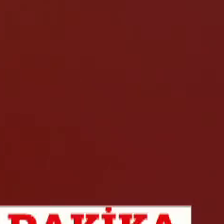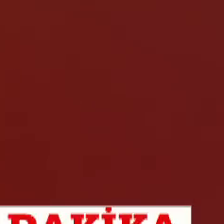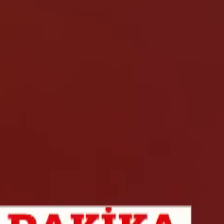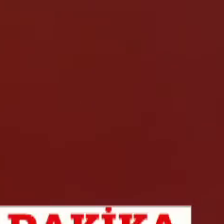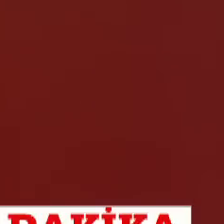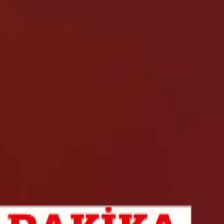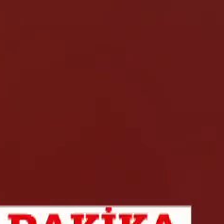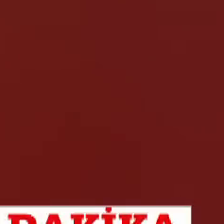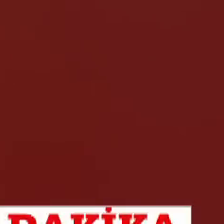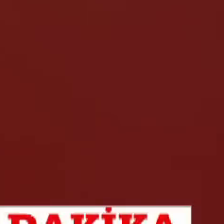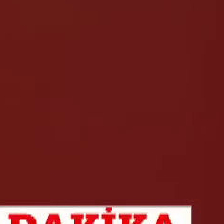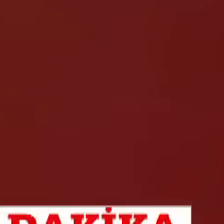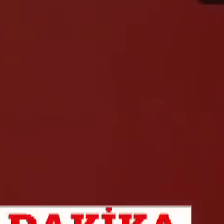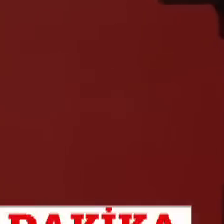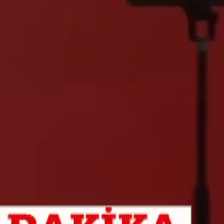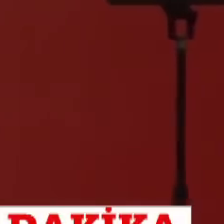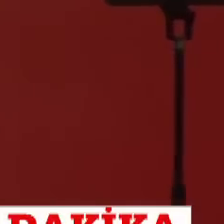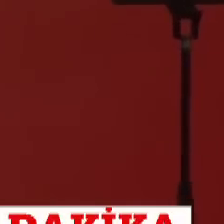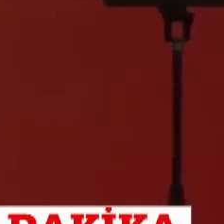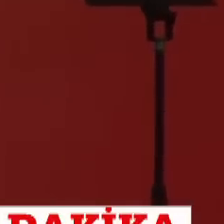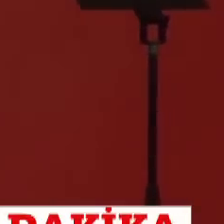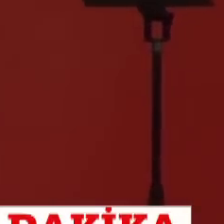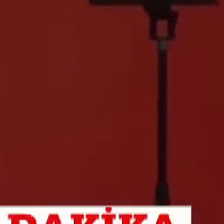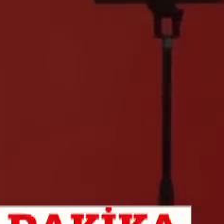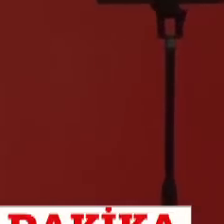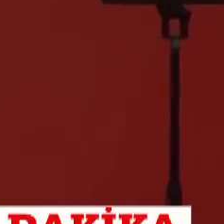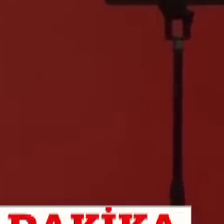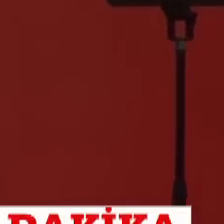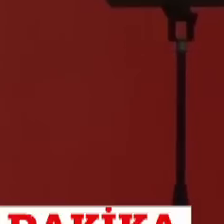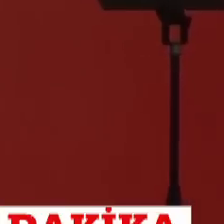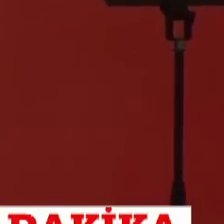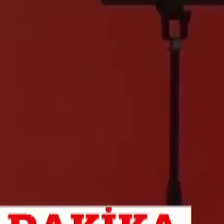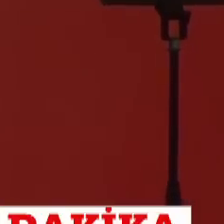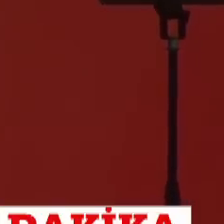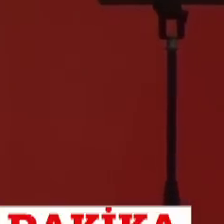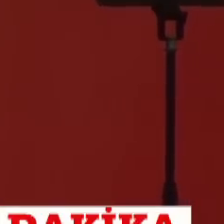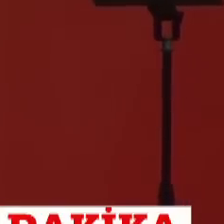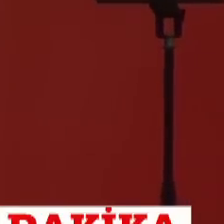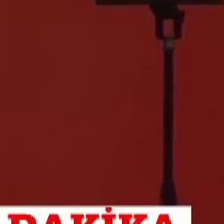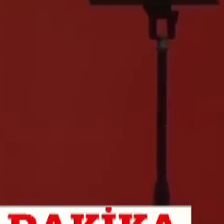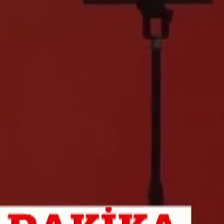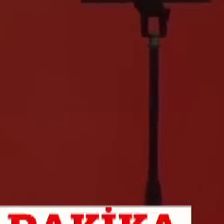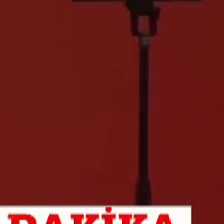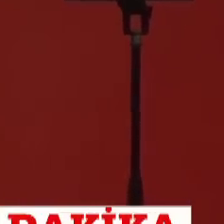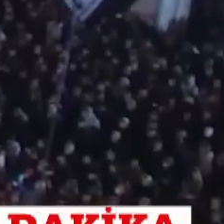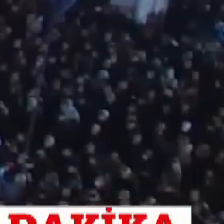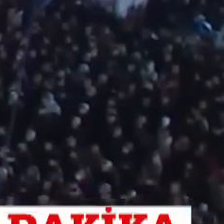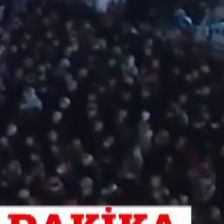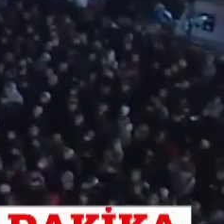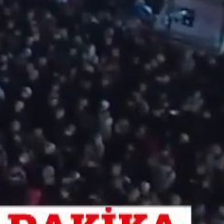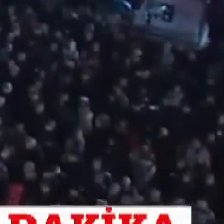işte bugün buradan attığınız adımla beraber Büyük Atatürk'ün